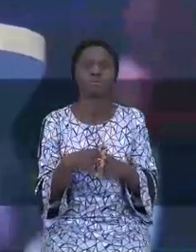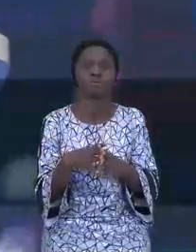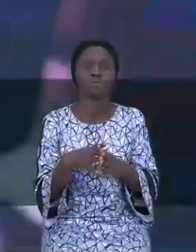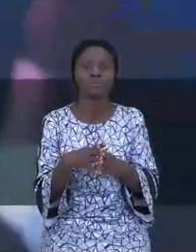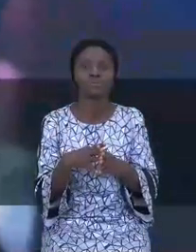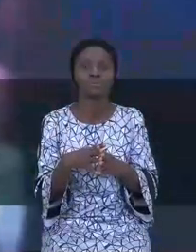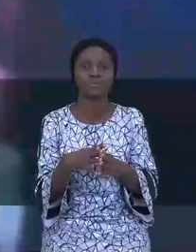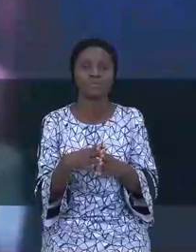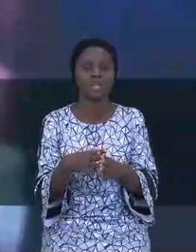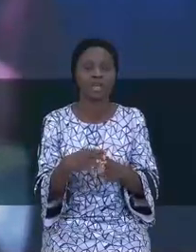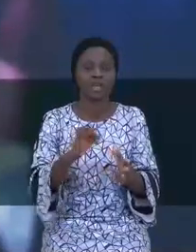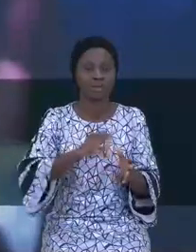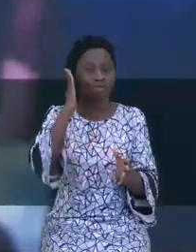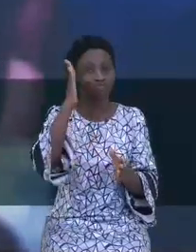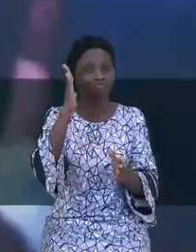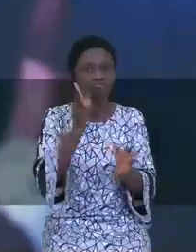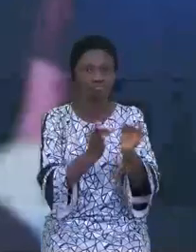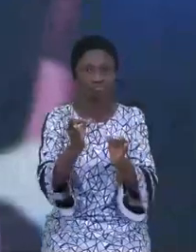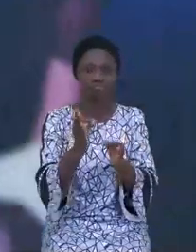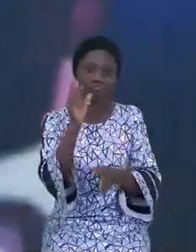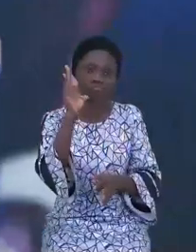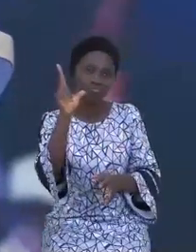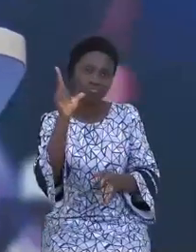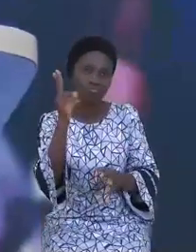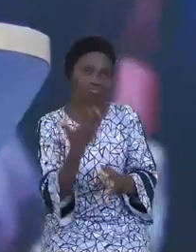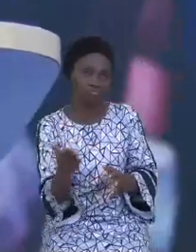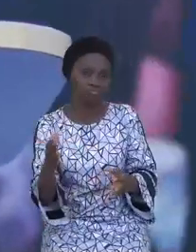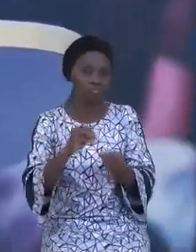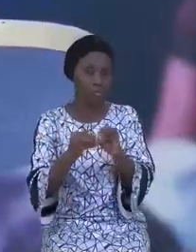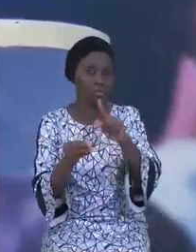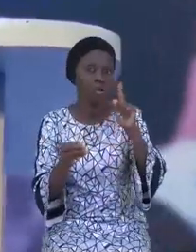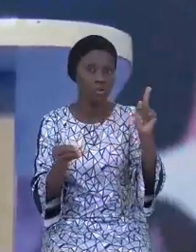je vais considérer brièvement trois points. Premièrement,